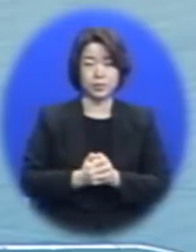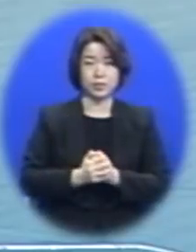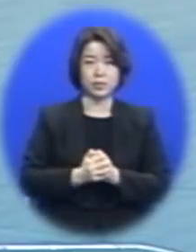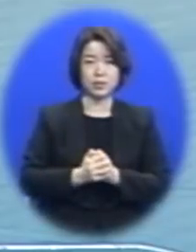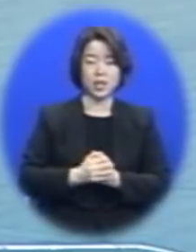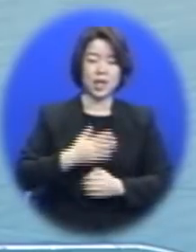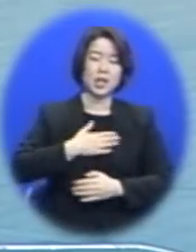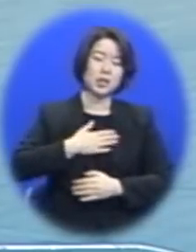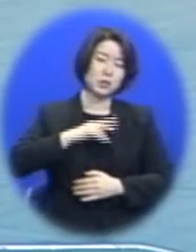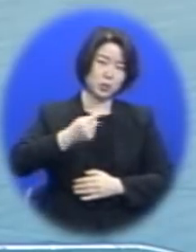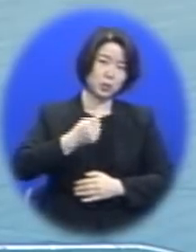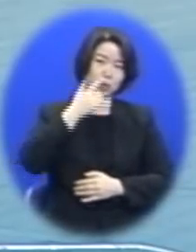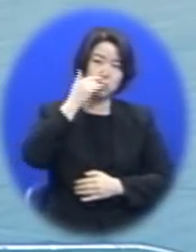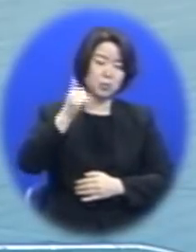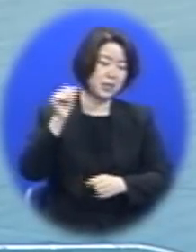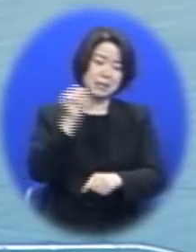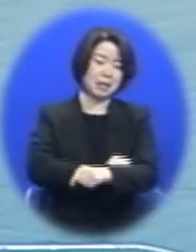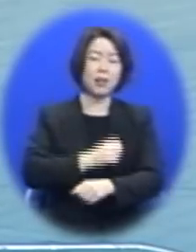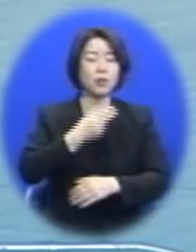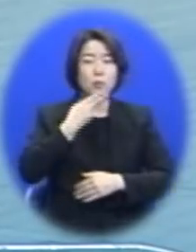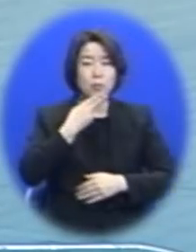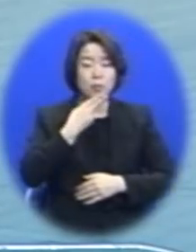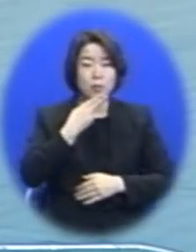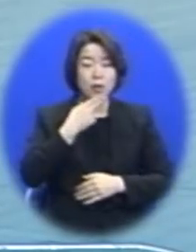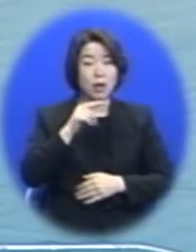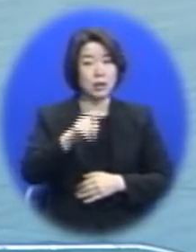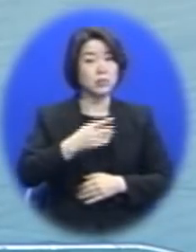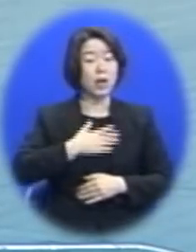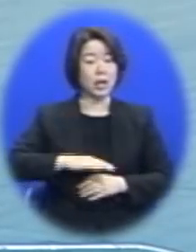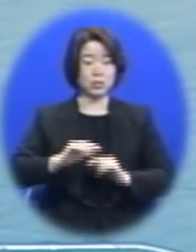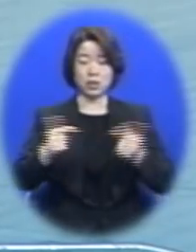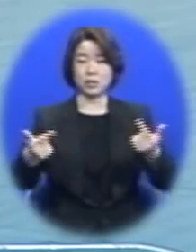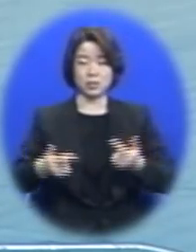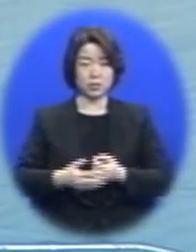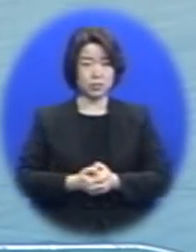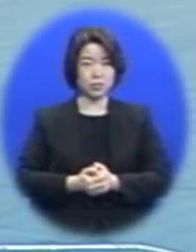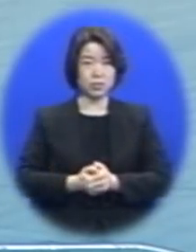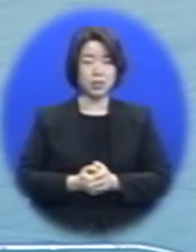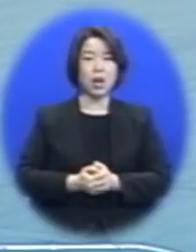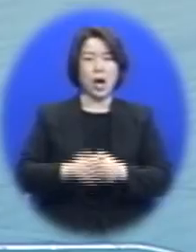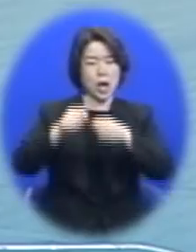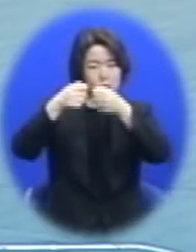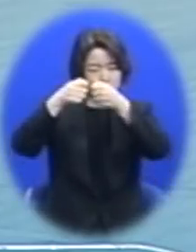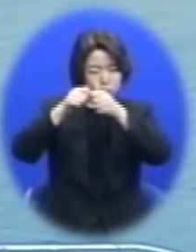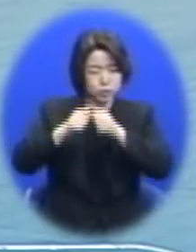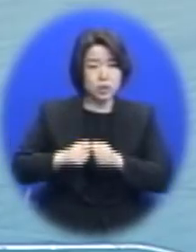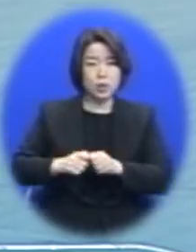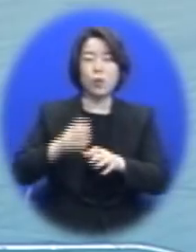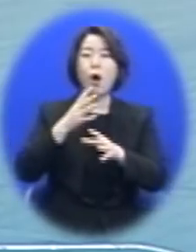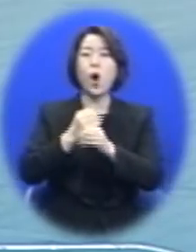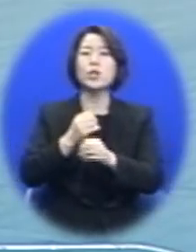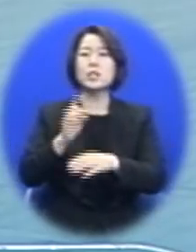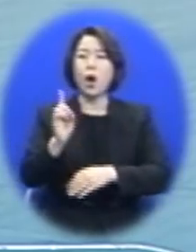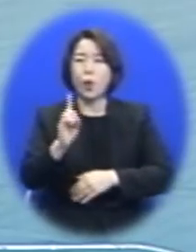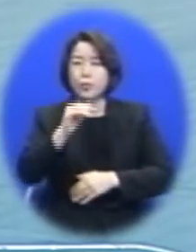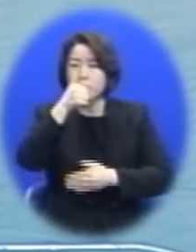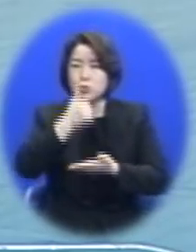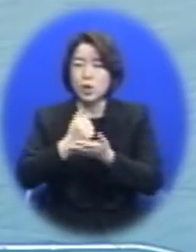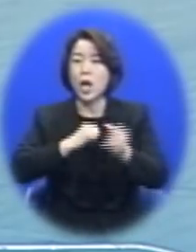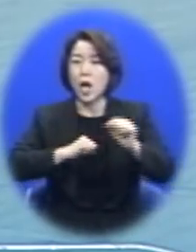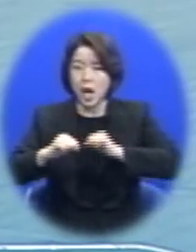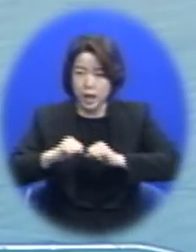저도 저희 부모님에게 뭐 잘한 건 없지요 그걸 아는 거 아닙니다 구체적으로 언제 어떤 죄를 지었는지